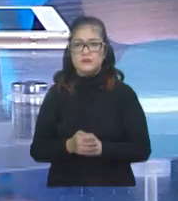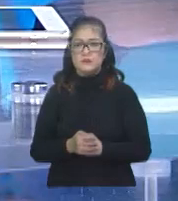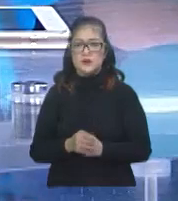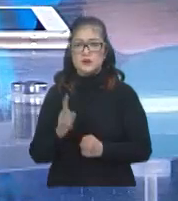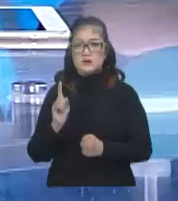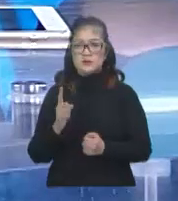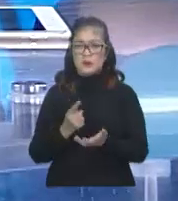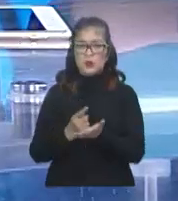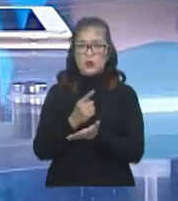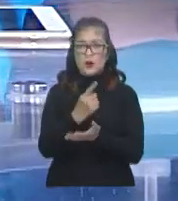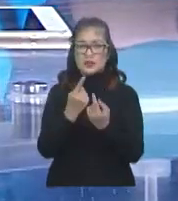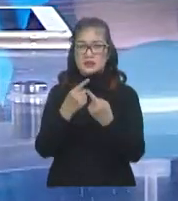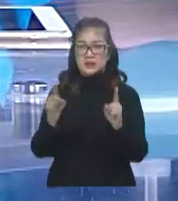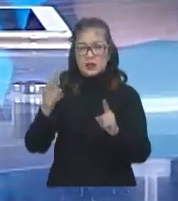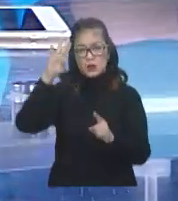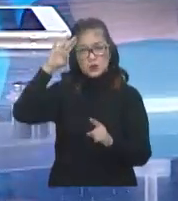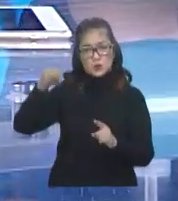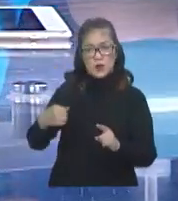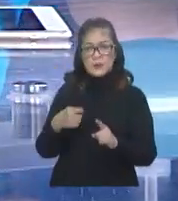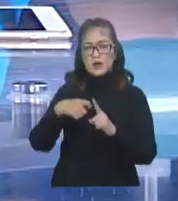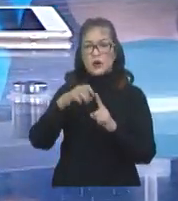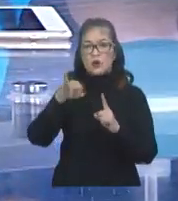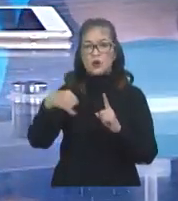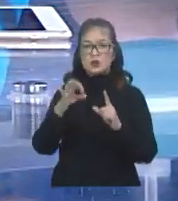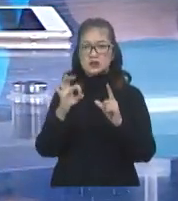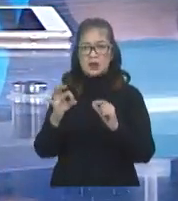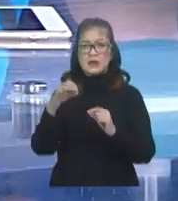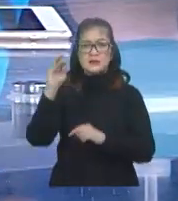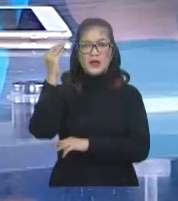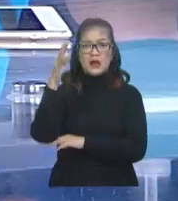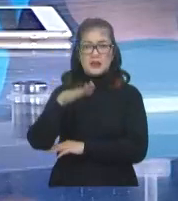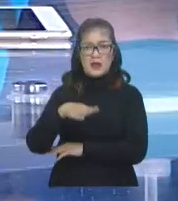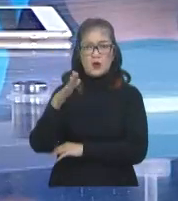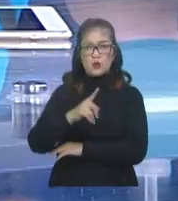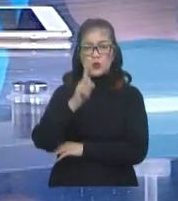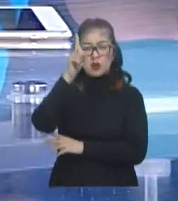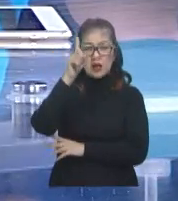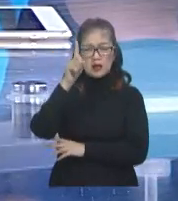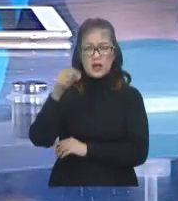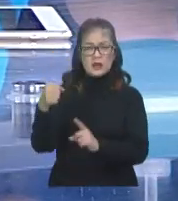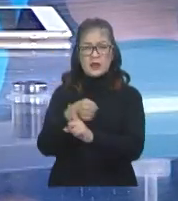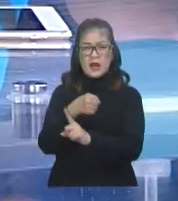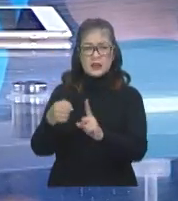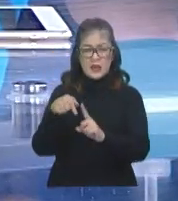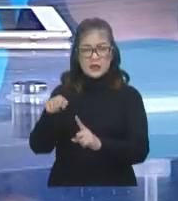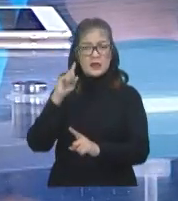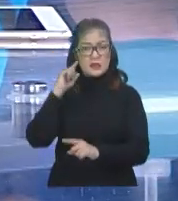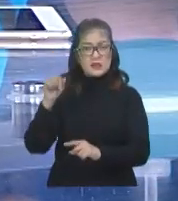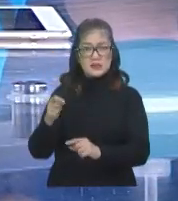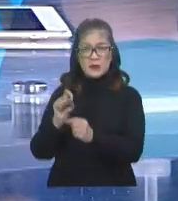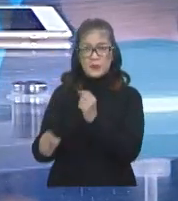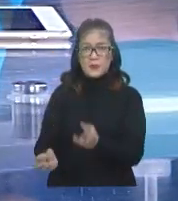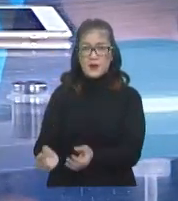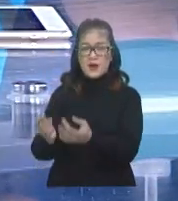Akibat digugat cerai, seorang suami di Koja, Jakarta Utara tega membakar istrinya. Api ikut menyambar pelaku dan kedua orang tua korban serta